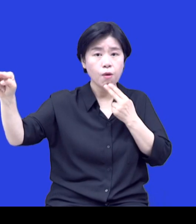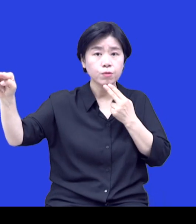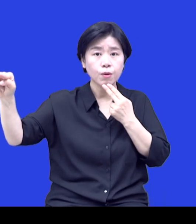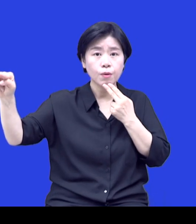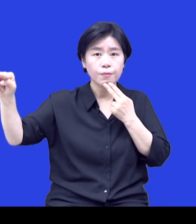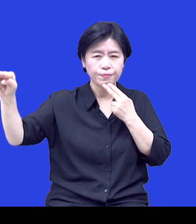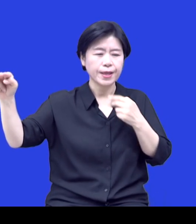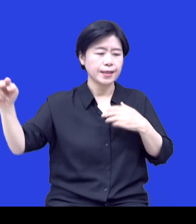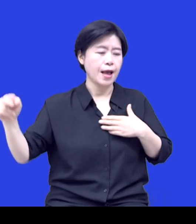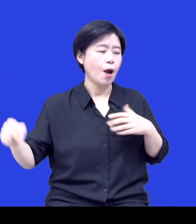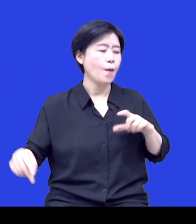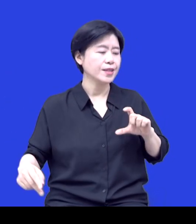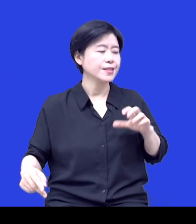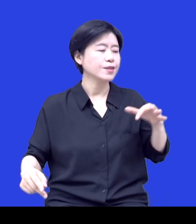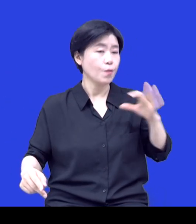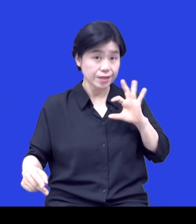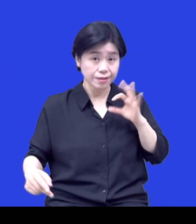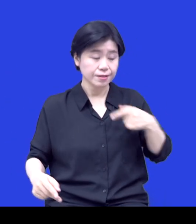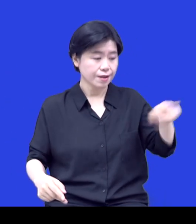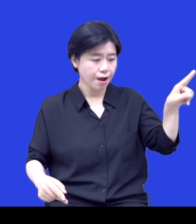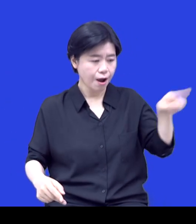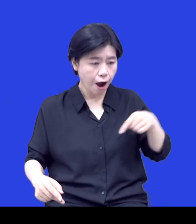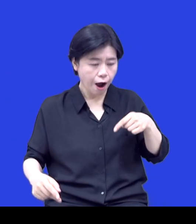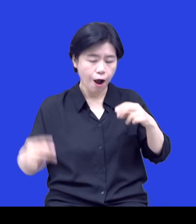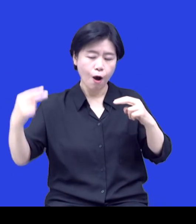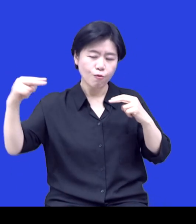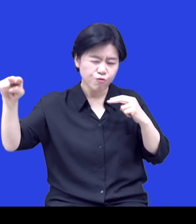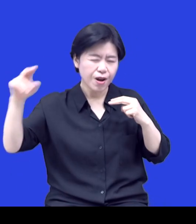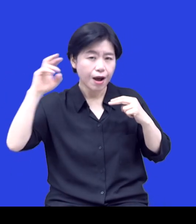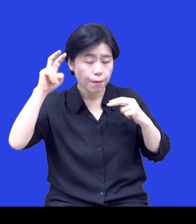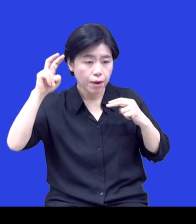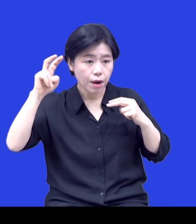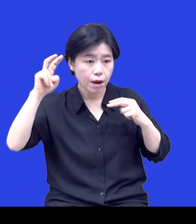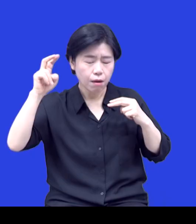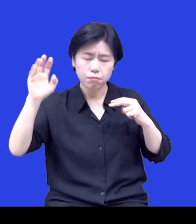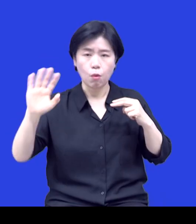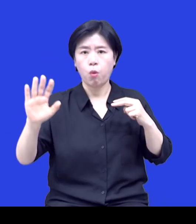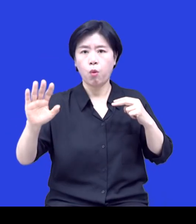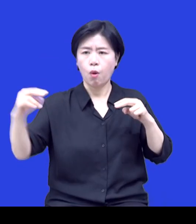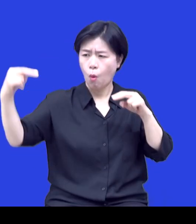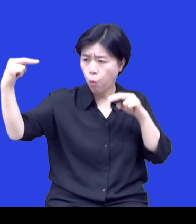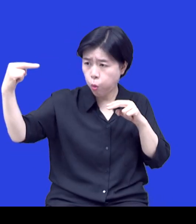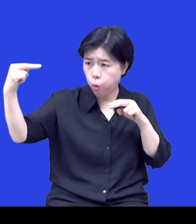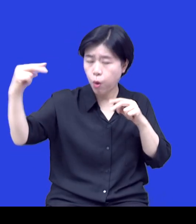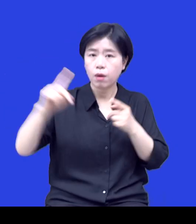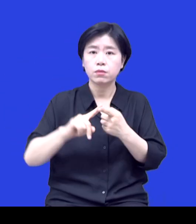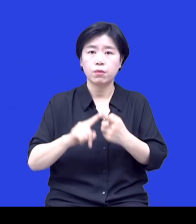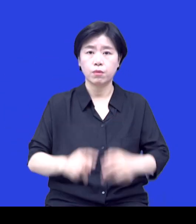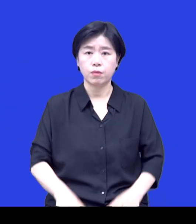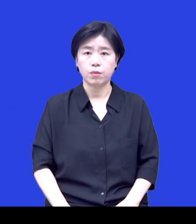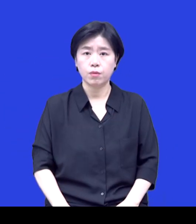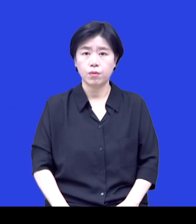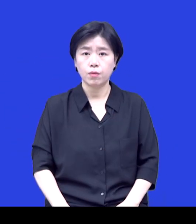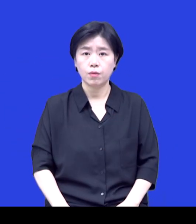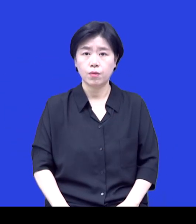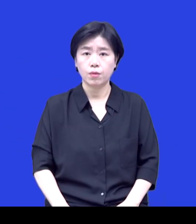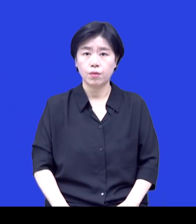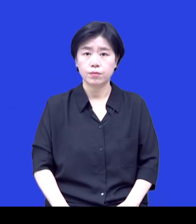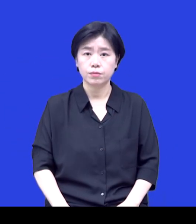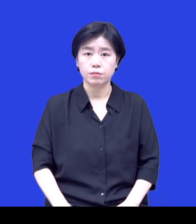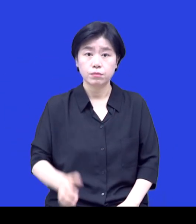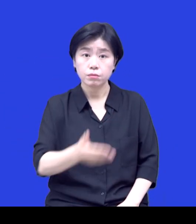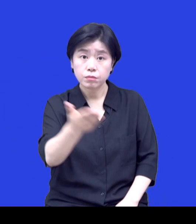오면 돌리겠지. 네. 화장실을 갔다 오는데도 안 돌려. 네. 그리고 주제도 아직 안 바뀌었어요. 아직도 너희들